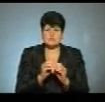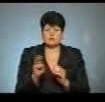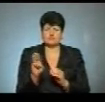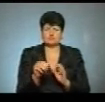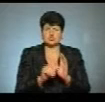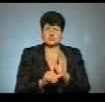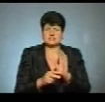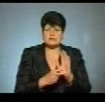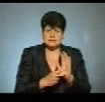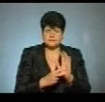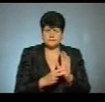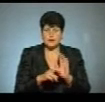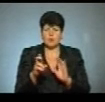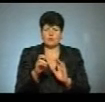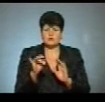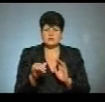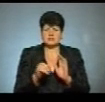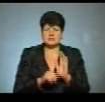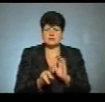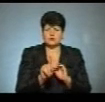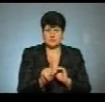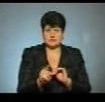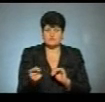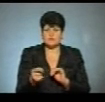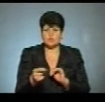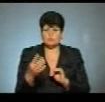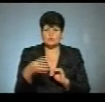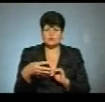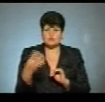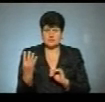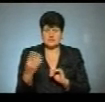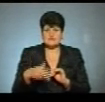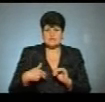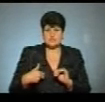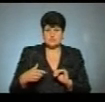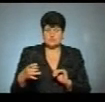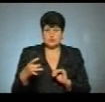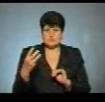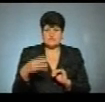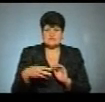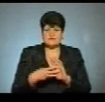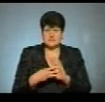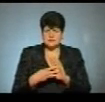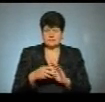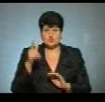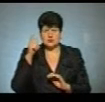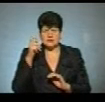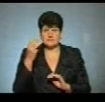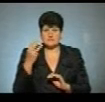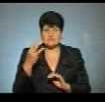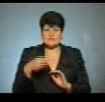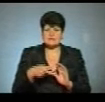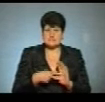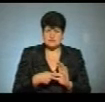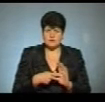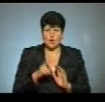Шумському – 67, в Бучацькому – 61, у місті Тернополі – 44, у Заліщицькому районі – 38, Чортківському –